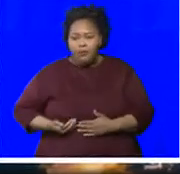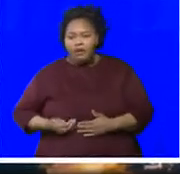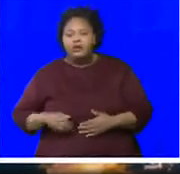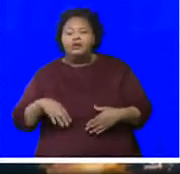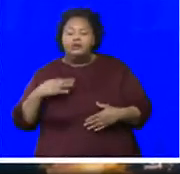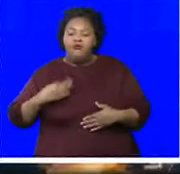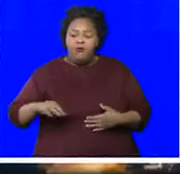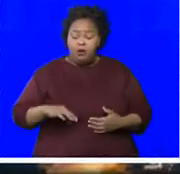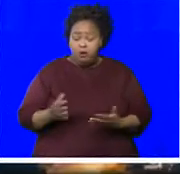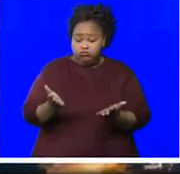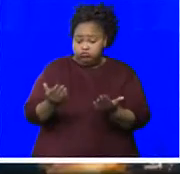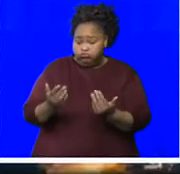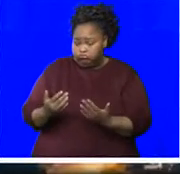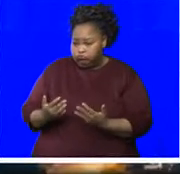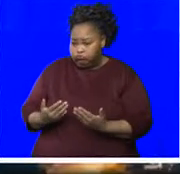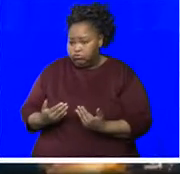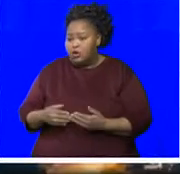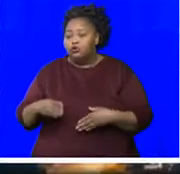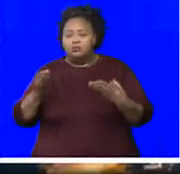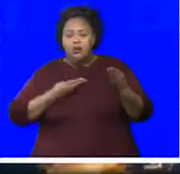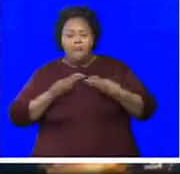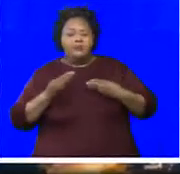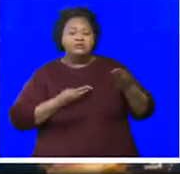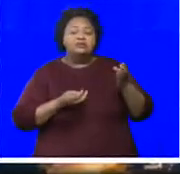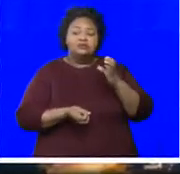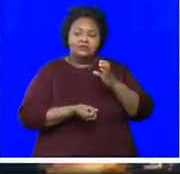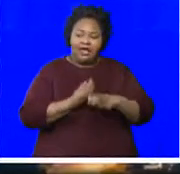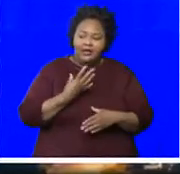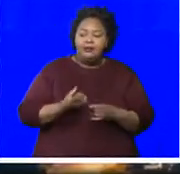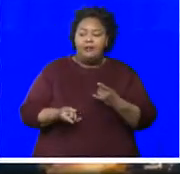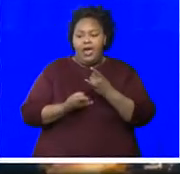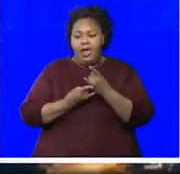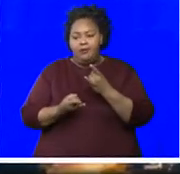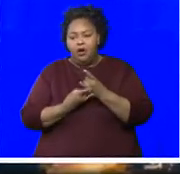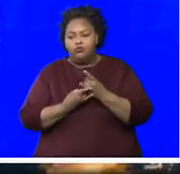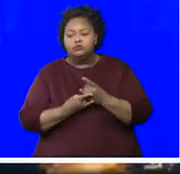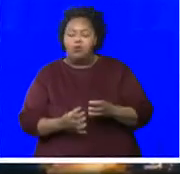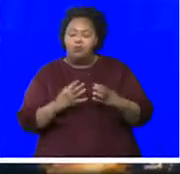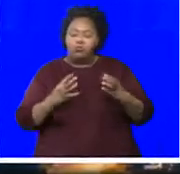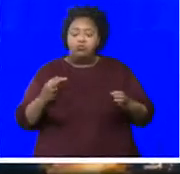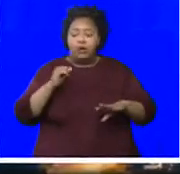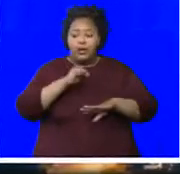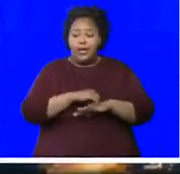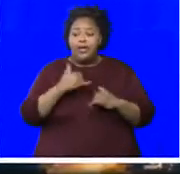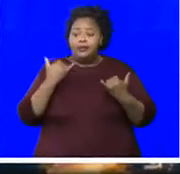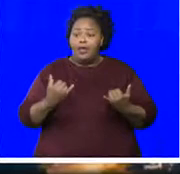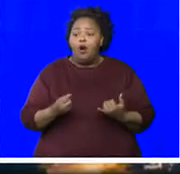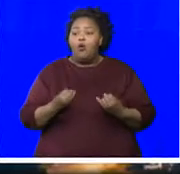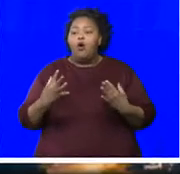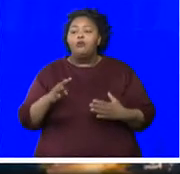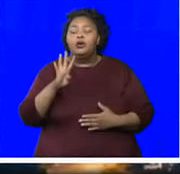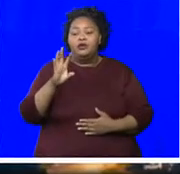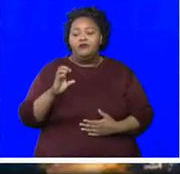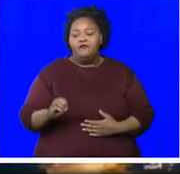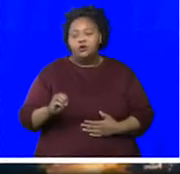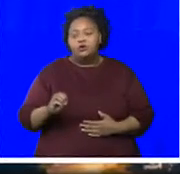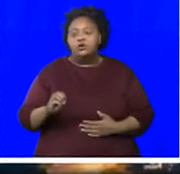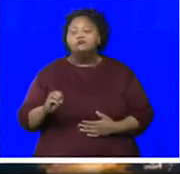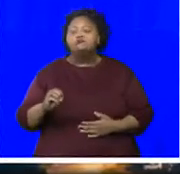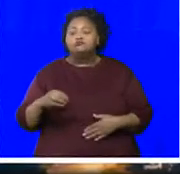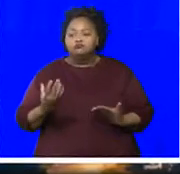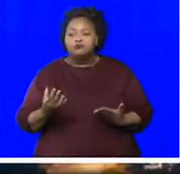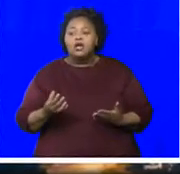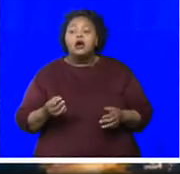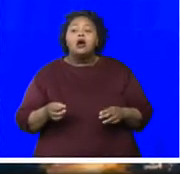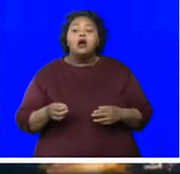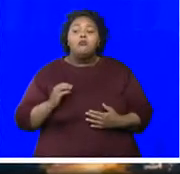ngekucala emabhizinisi labanawo basitakale kwathuthukisa akhule. Kungunyalo kucecesha labengamashumi lamane lokucecesha kwabo